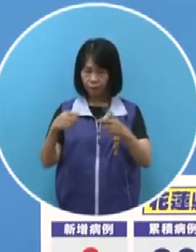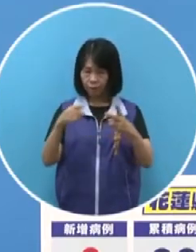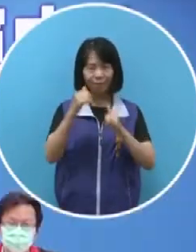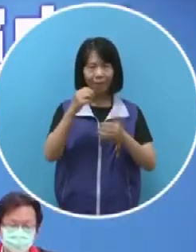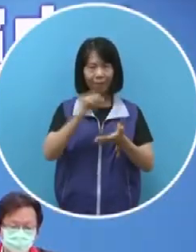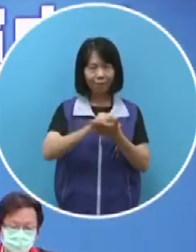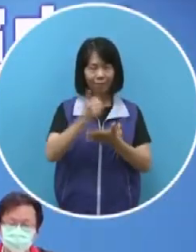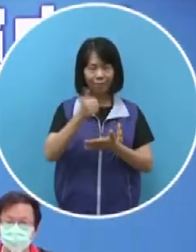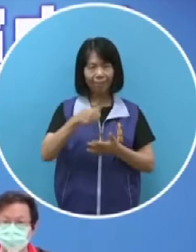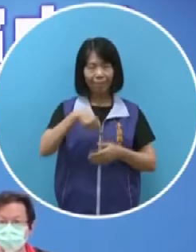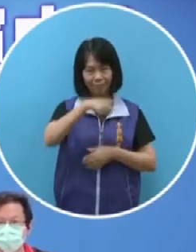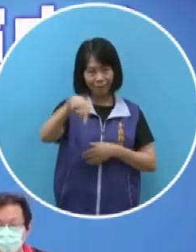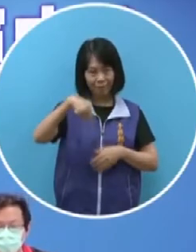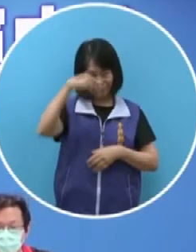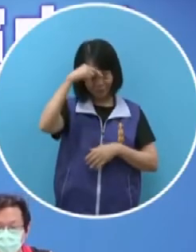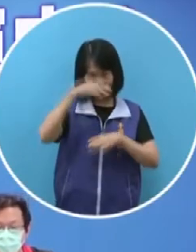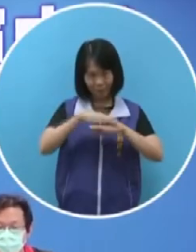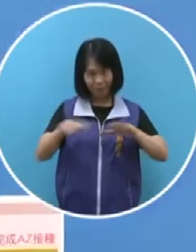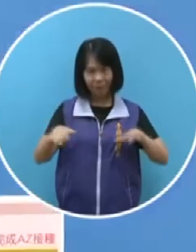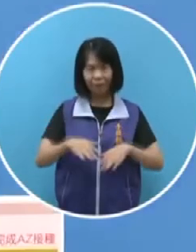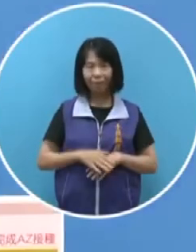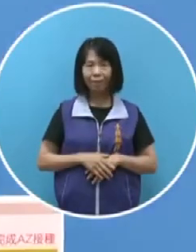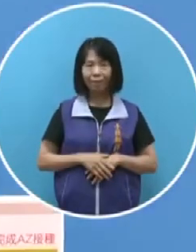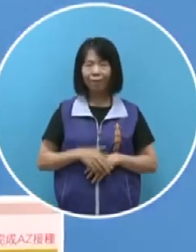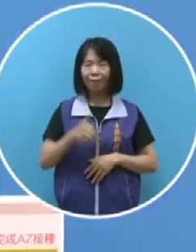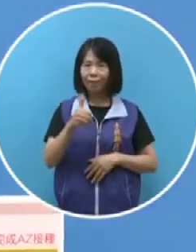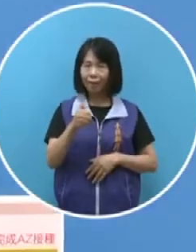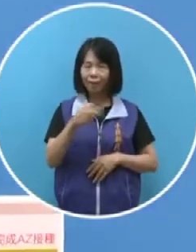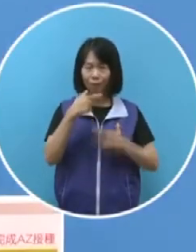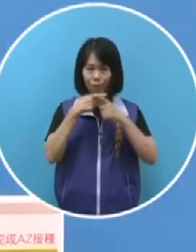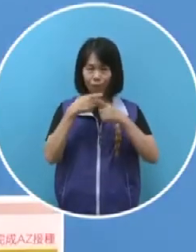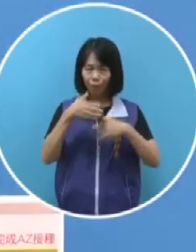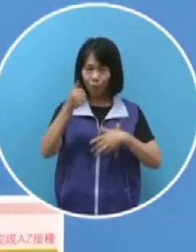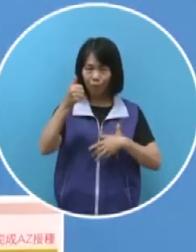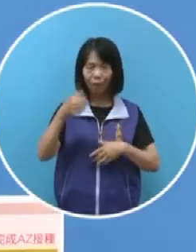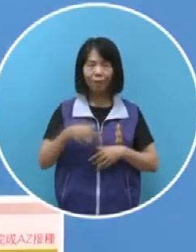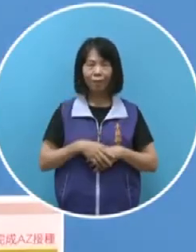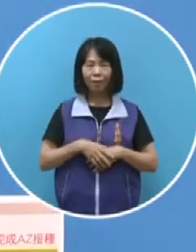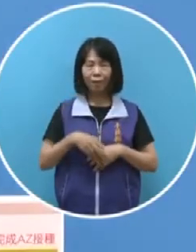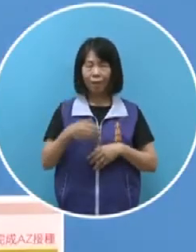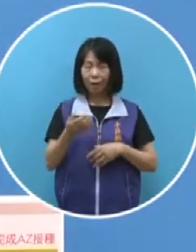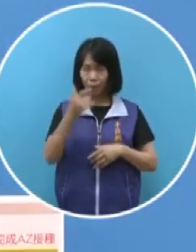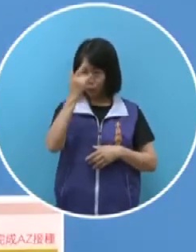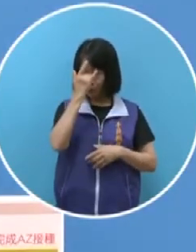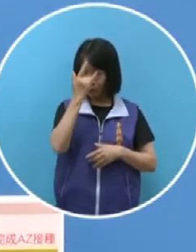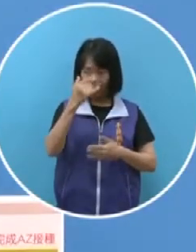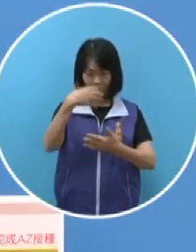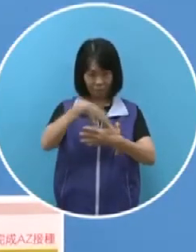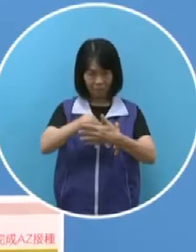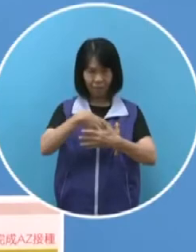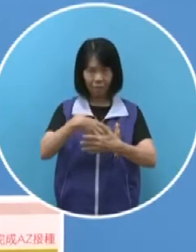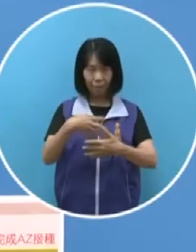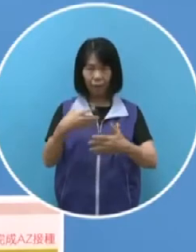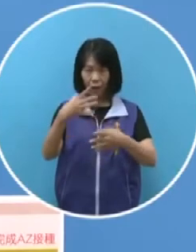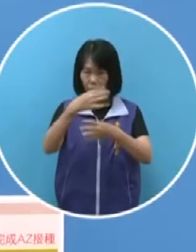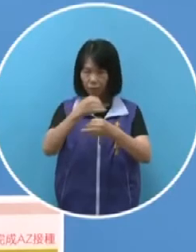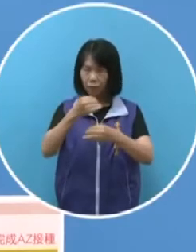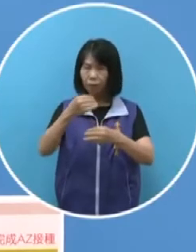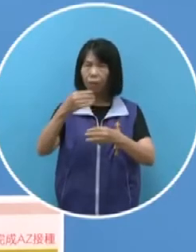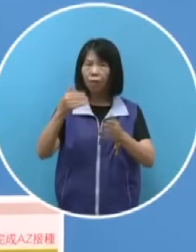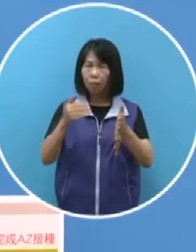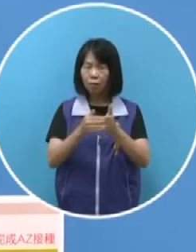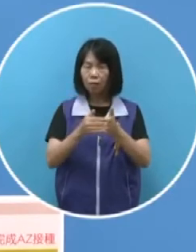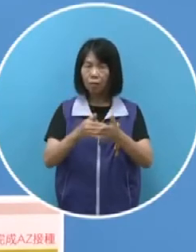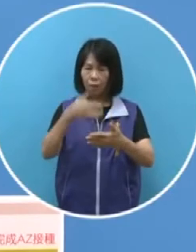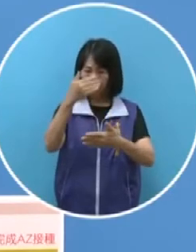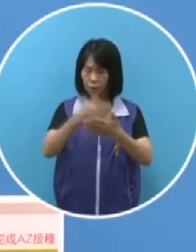全。 对近期因为工作或是学业有出国急迫性的乡亲，依中央流行疫情指挥中心公告，在已施打